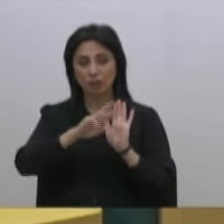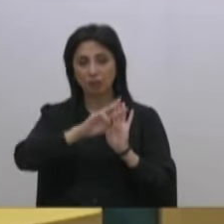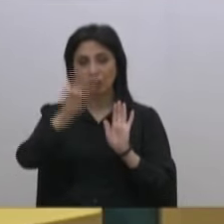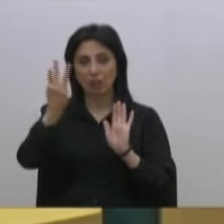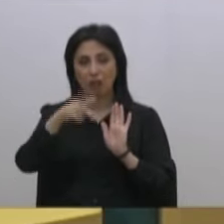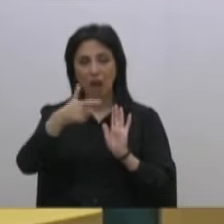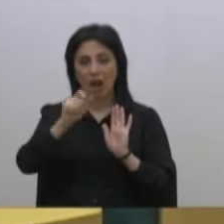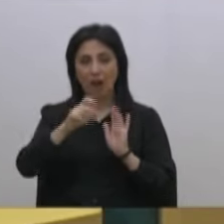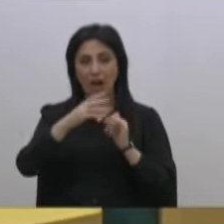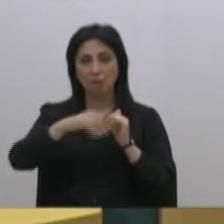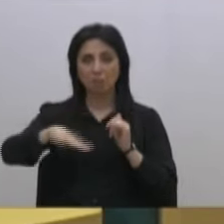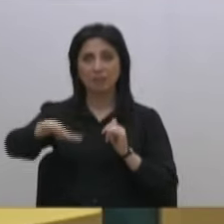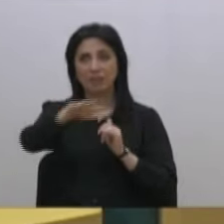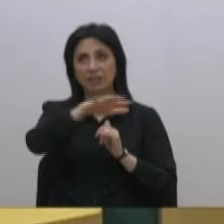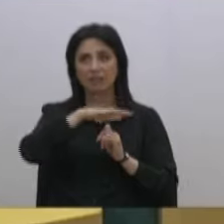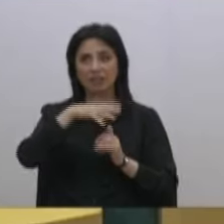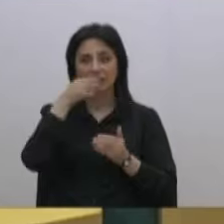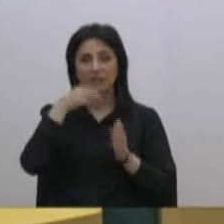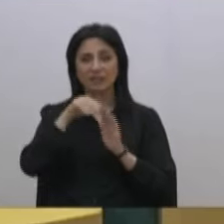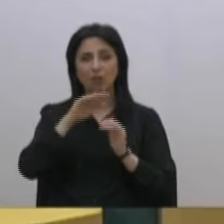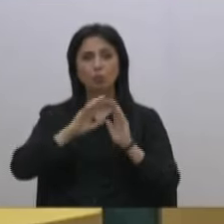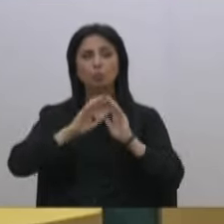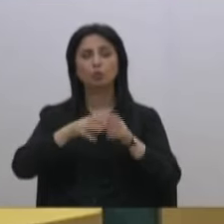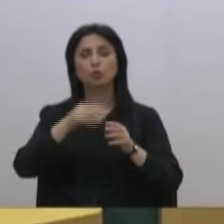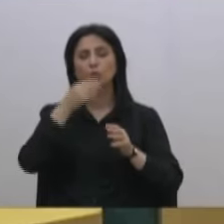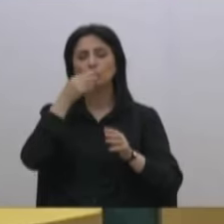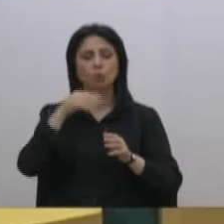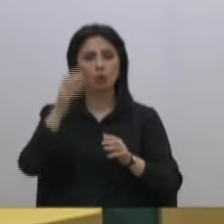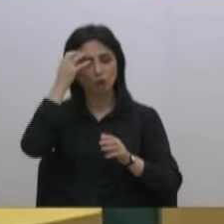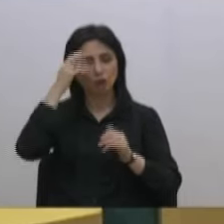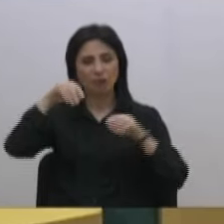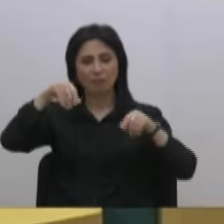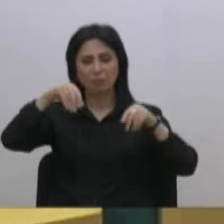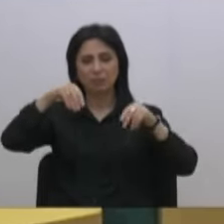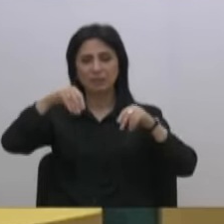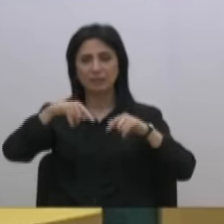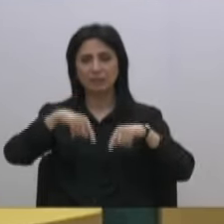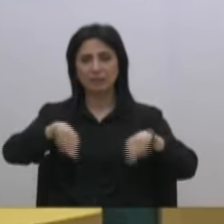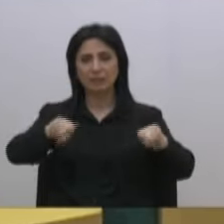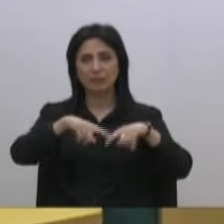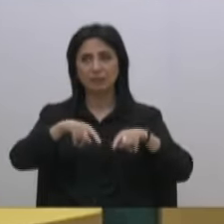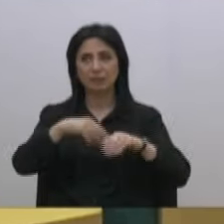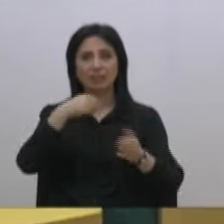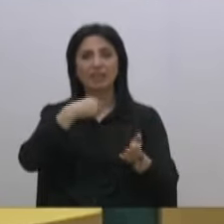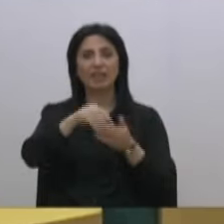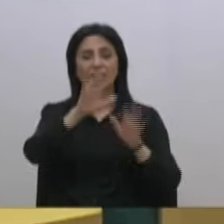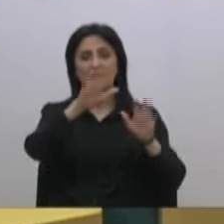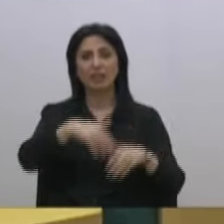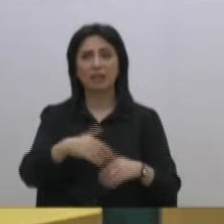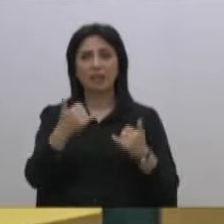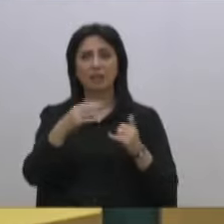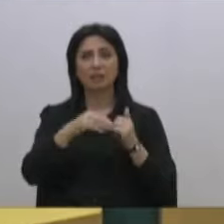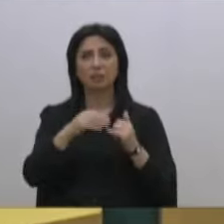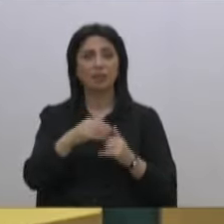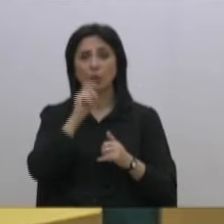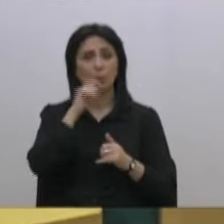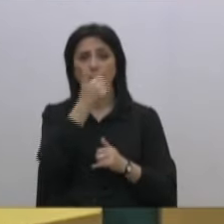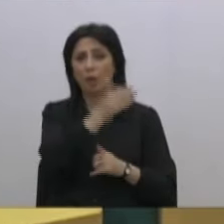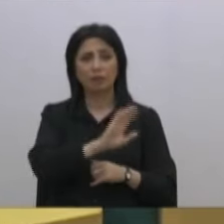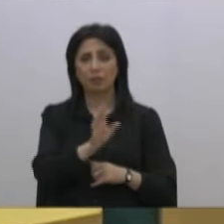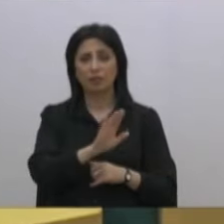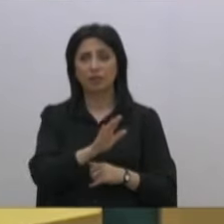მილიონი ჰექტარი მიწა, საუკეთესო სოფლიოში საუკეთესო შავმიწა ნიადაგიანი მიწა იყიდეს და დღეს ეს მიწა არ ეკუთვნის